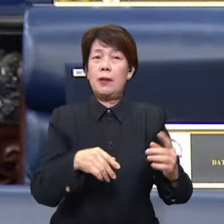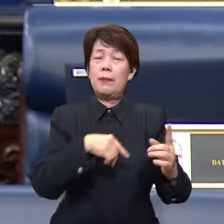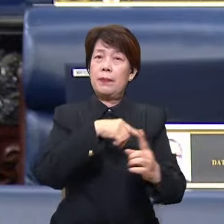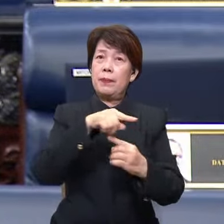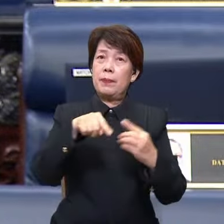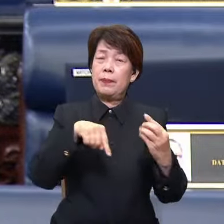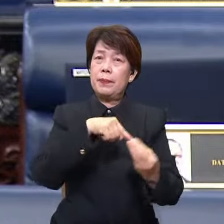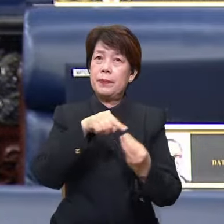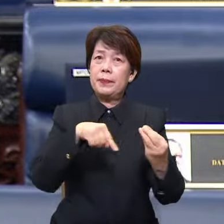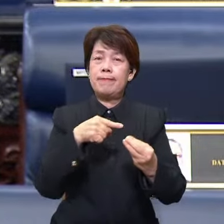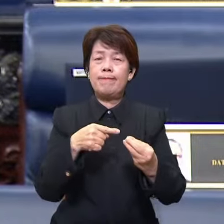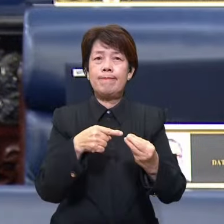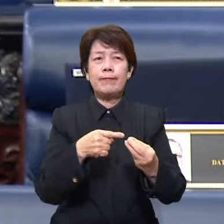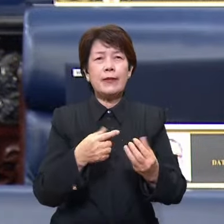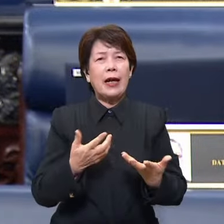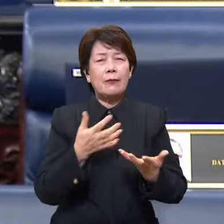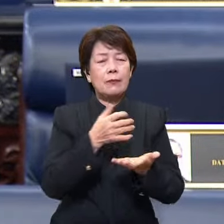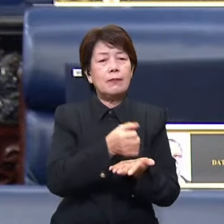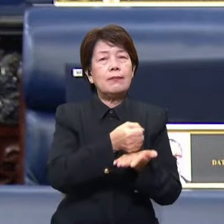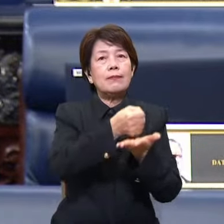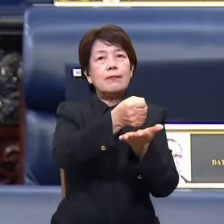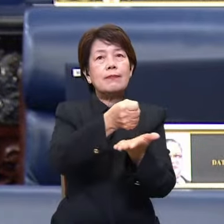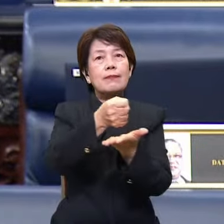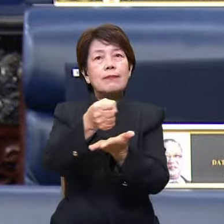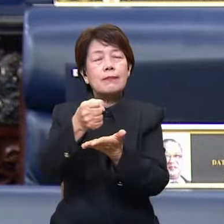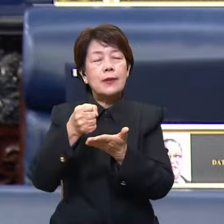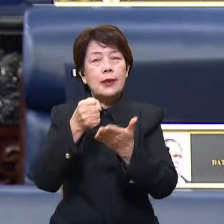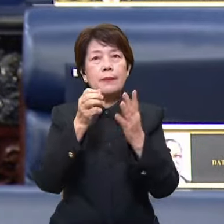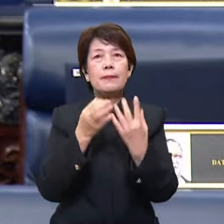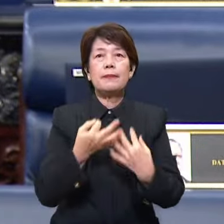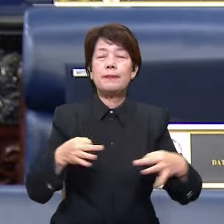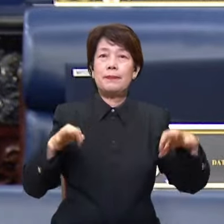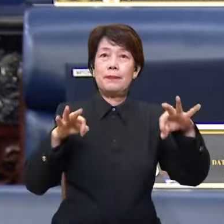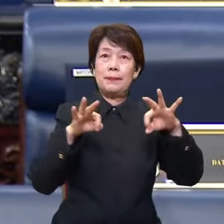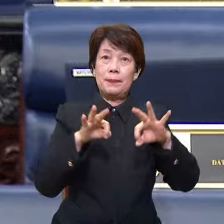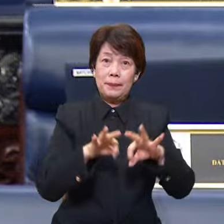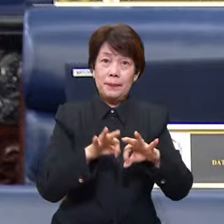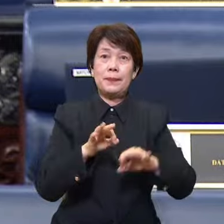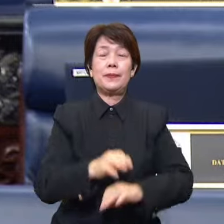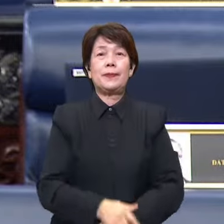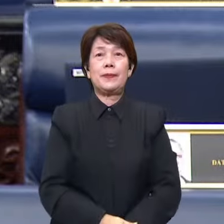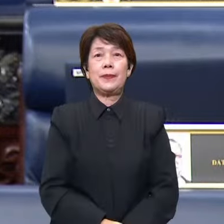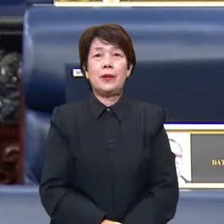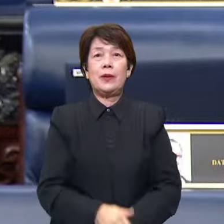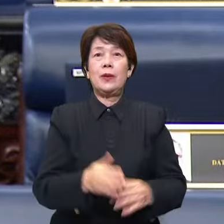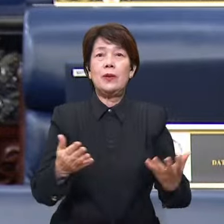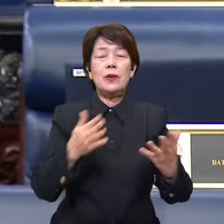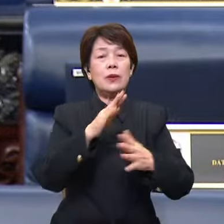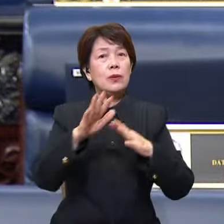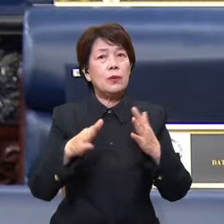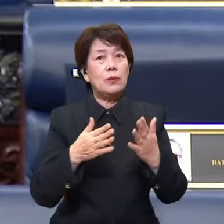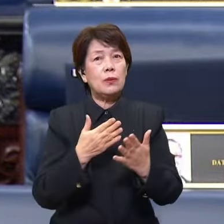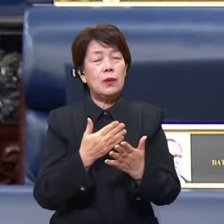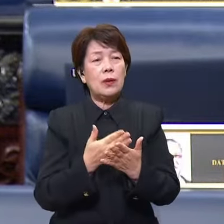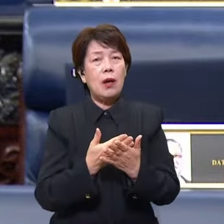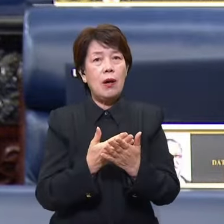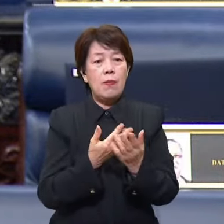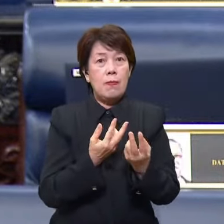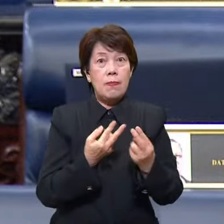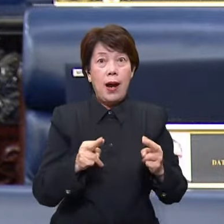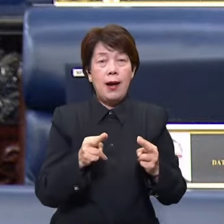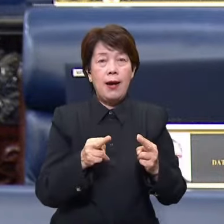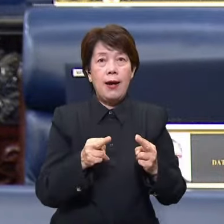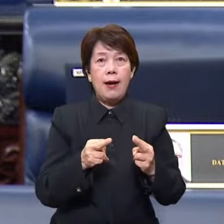health financing, saya kira ianya adalah mustahak untuk kesiapsiagaan keuangan,